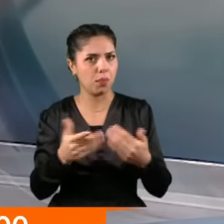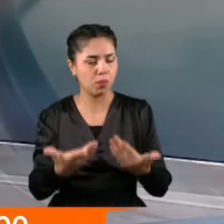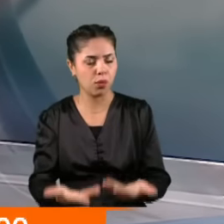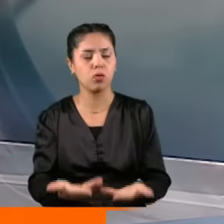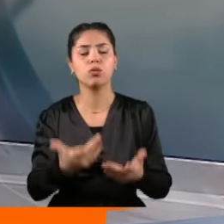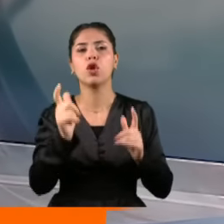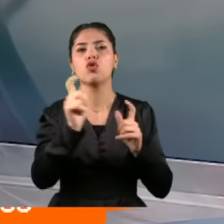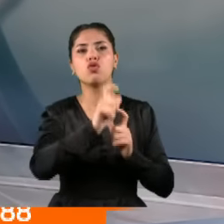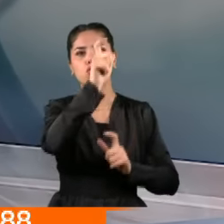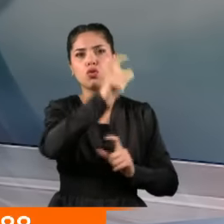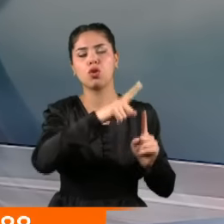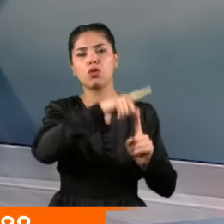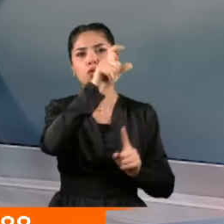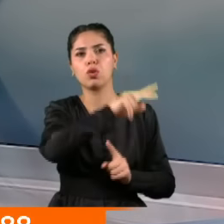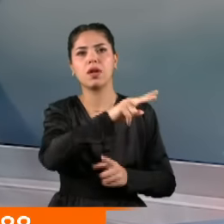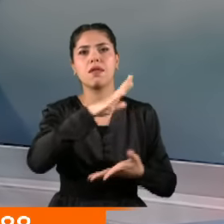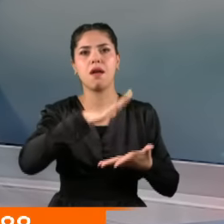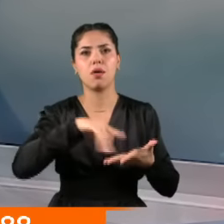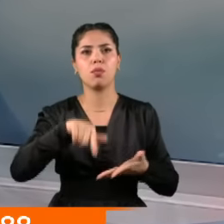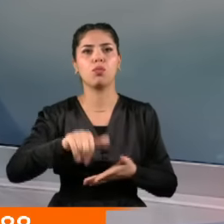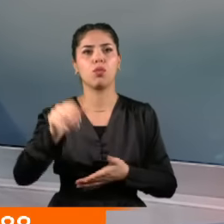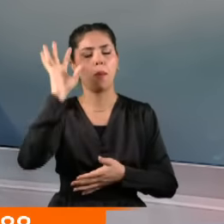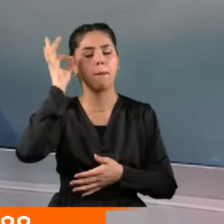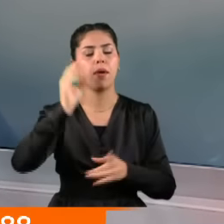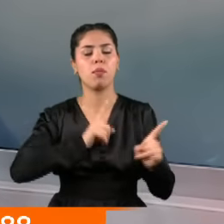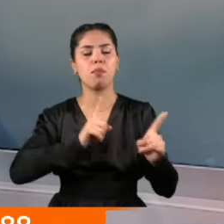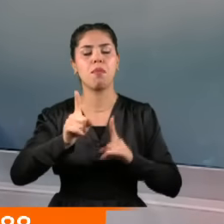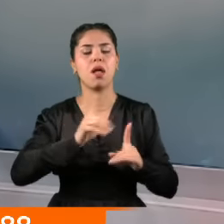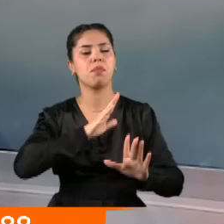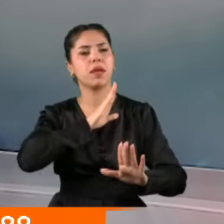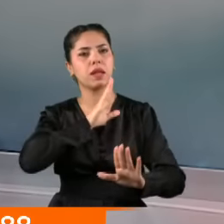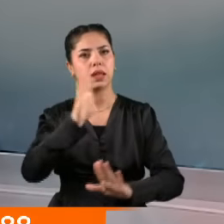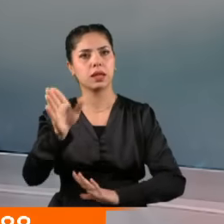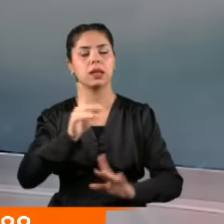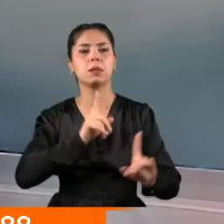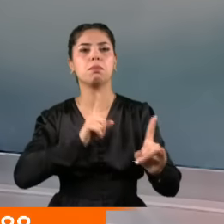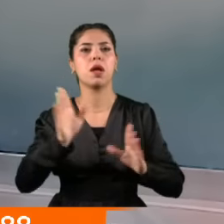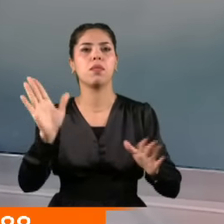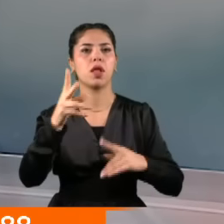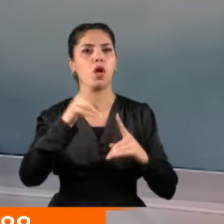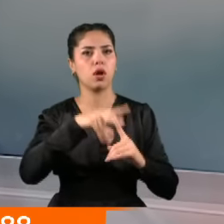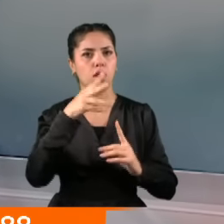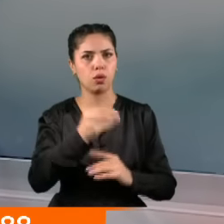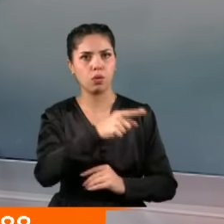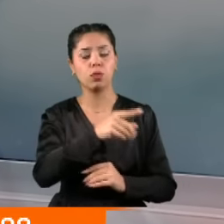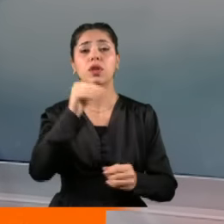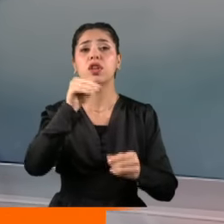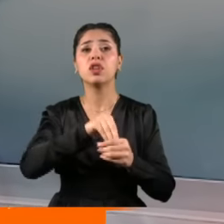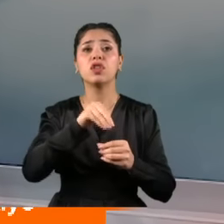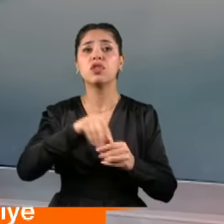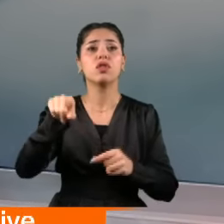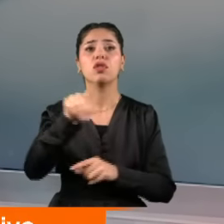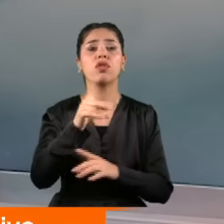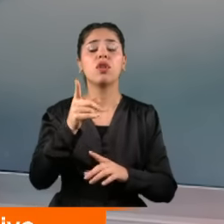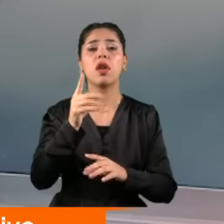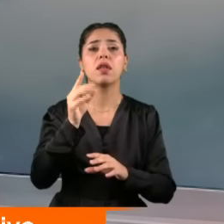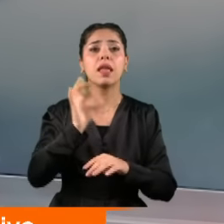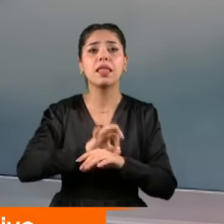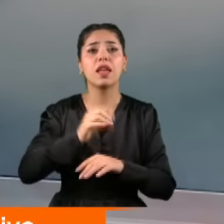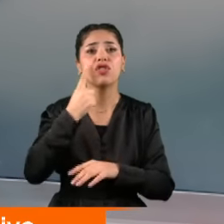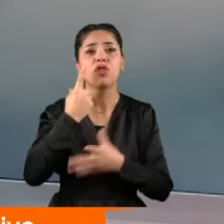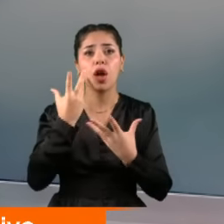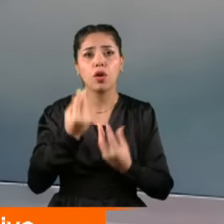Şükran Uslu ve Tunahan Sadıç bugün de Bakırköy Adalet Sarayı'nda duruşma salonundaydı. İçerideki her dakikaya tanıklık ettiler